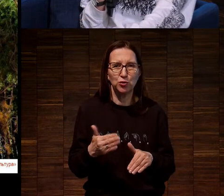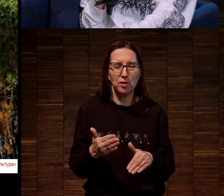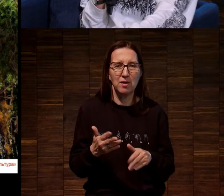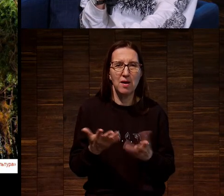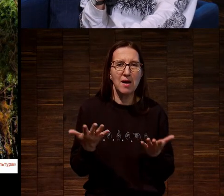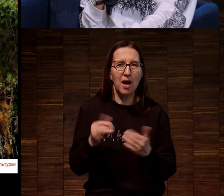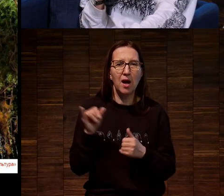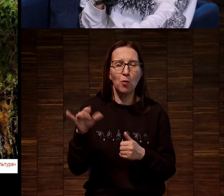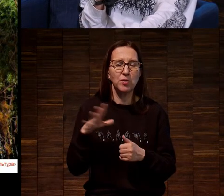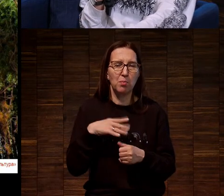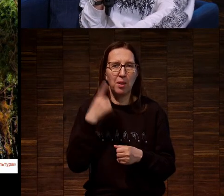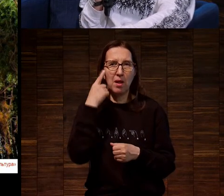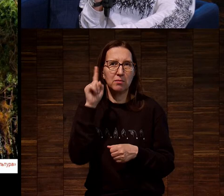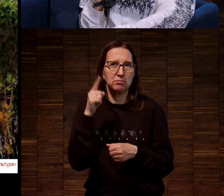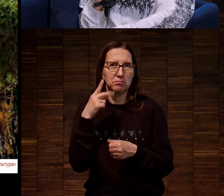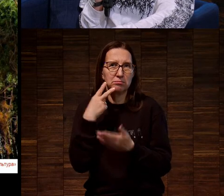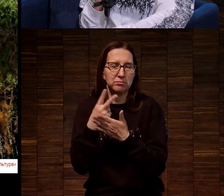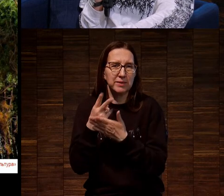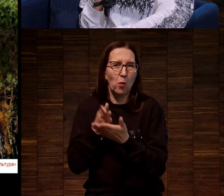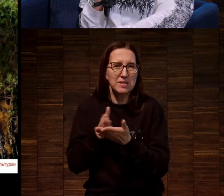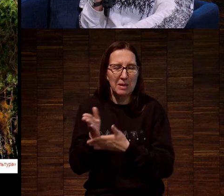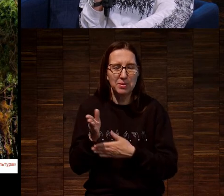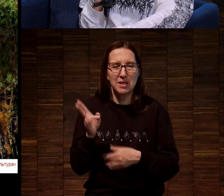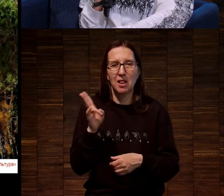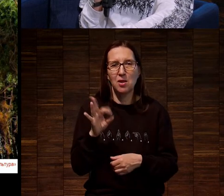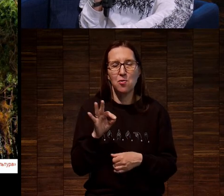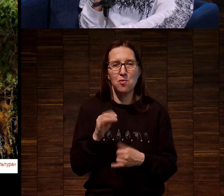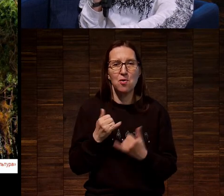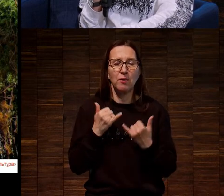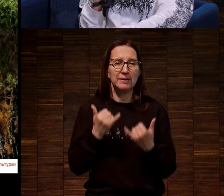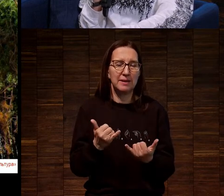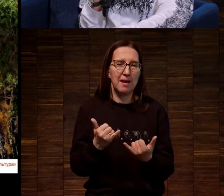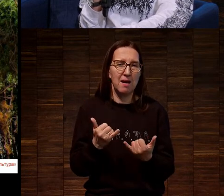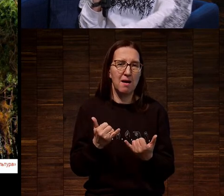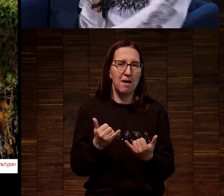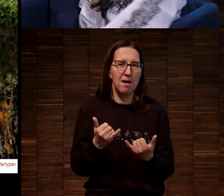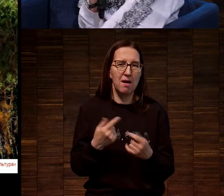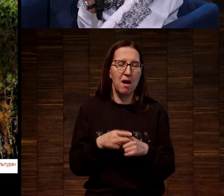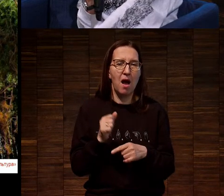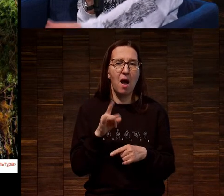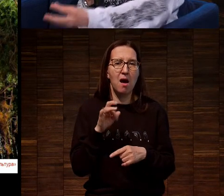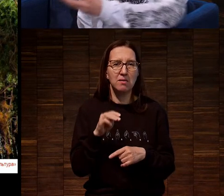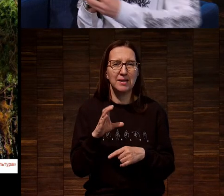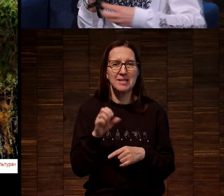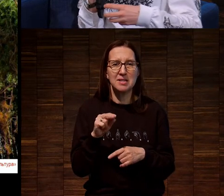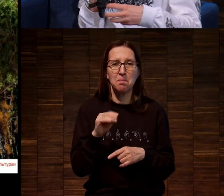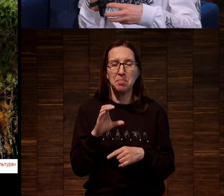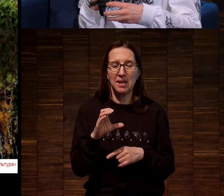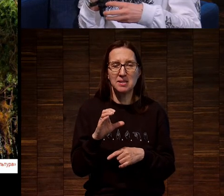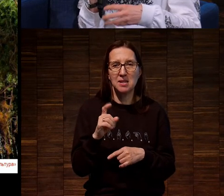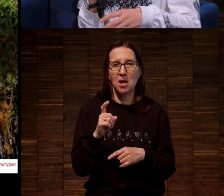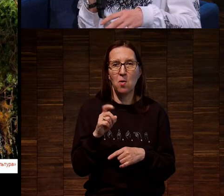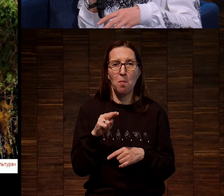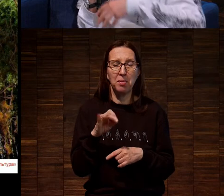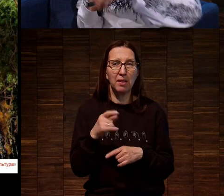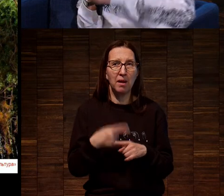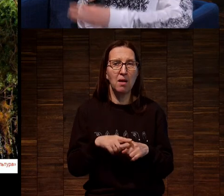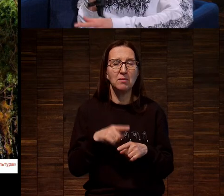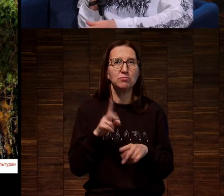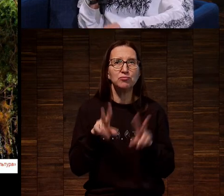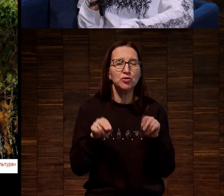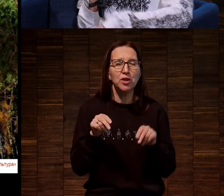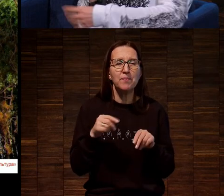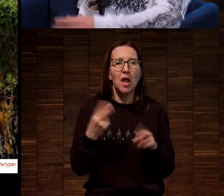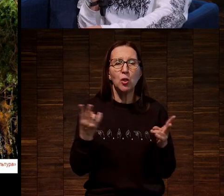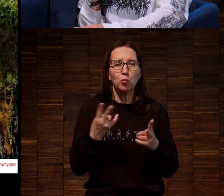сформулировать, какая у них концепция, но для артспейс-хоппинга они, идея была вернуть природу в город, и они